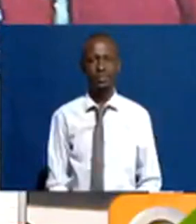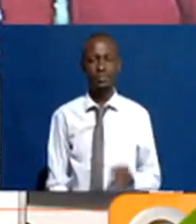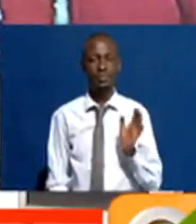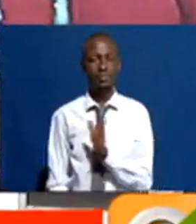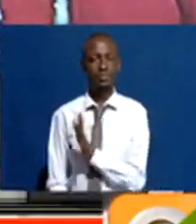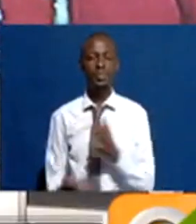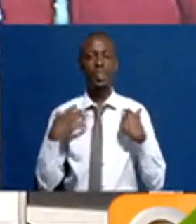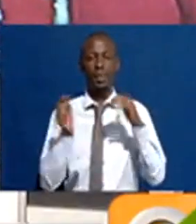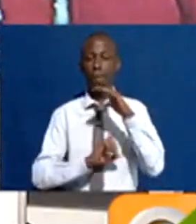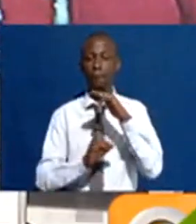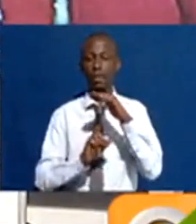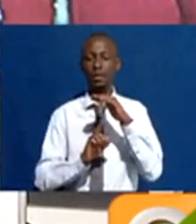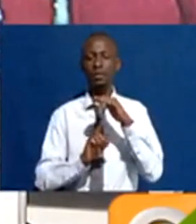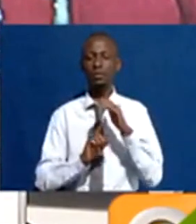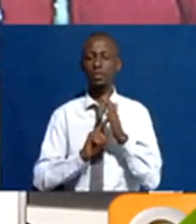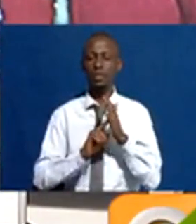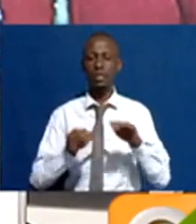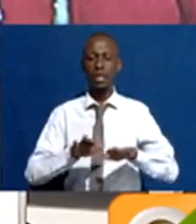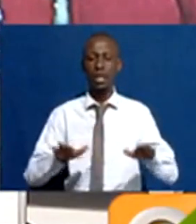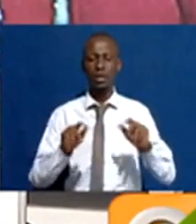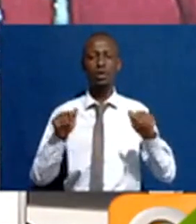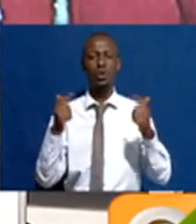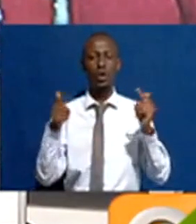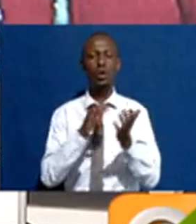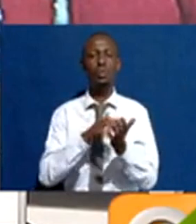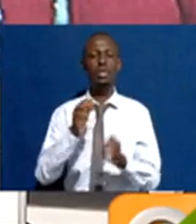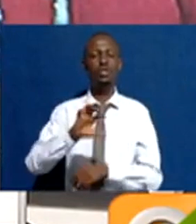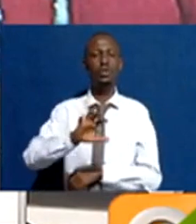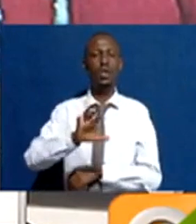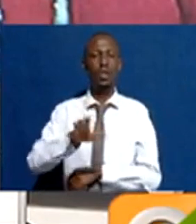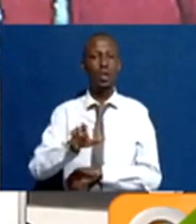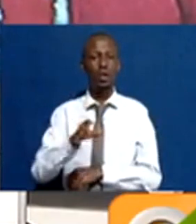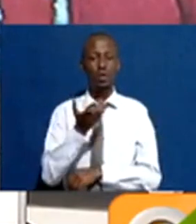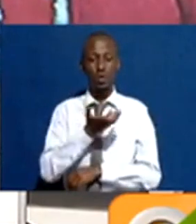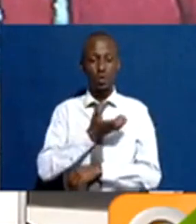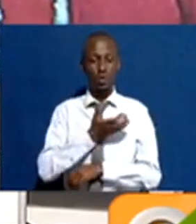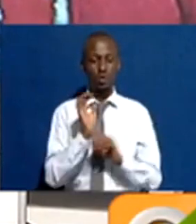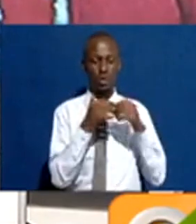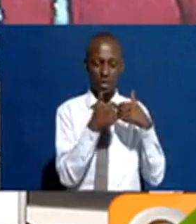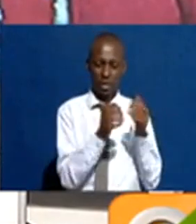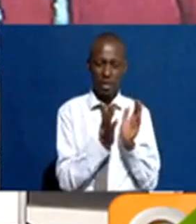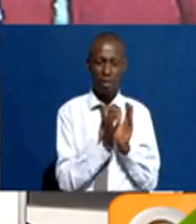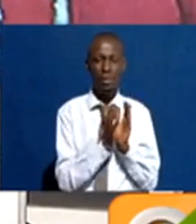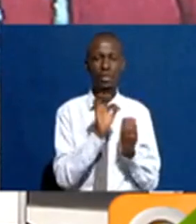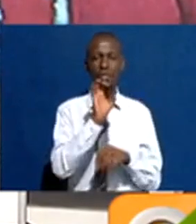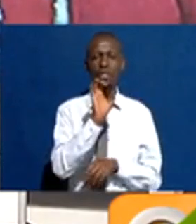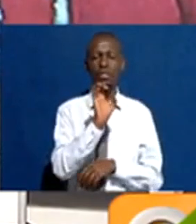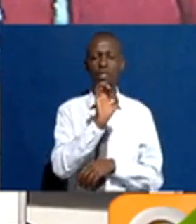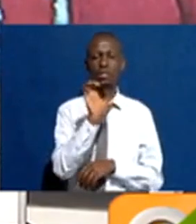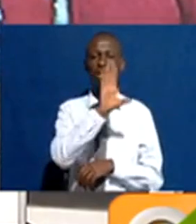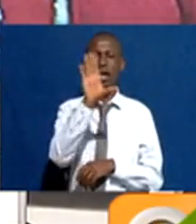Wizara ya Ardhi imesisitiza kwamba ardhi inayozozaniwa huko Mavoko, kaunti ya Machakos, inamilikiwa na kampuni ya simiti ya East Africa